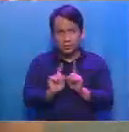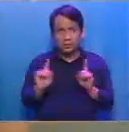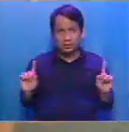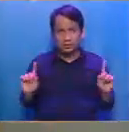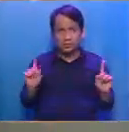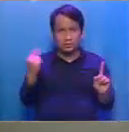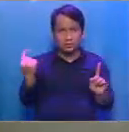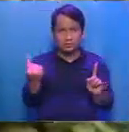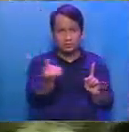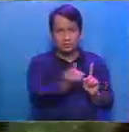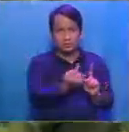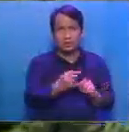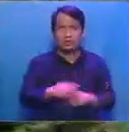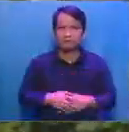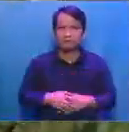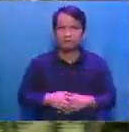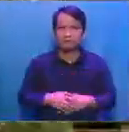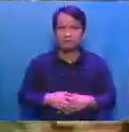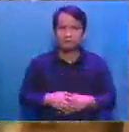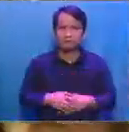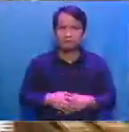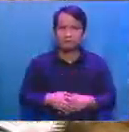distansya sa bawat isa.